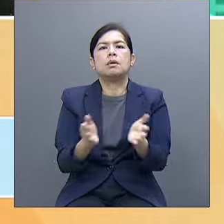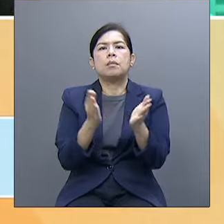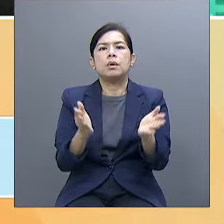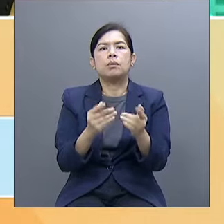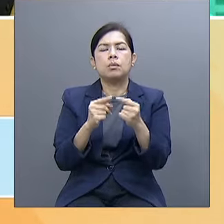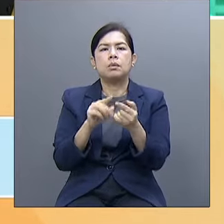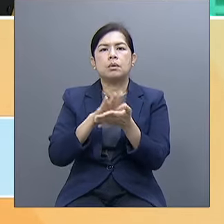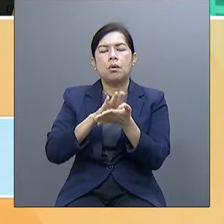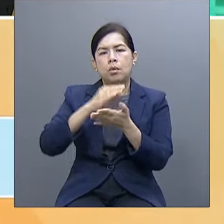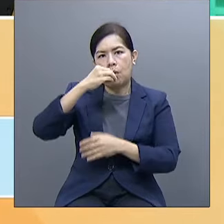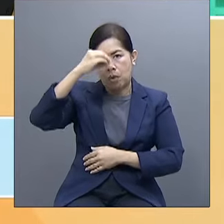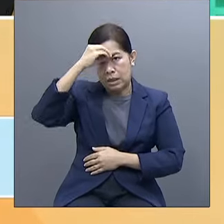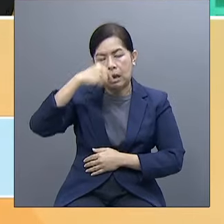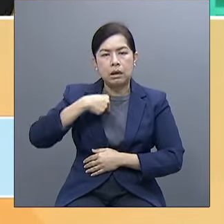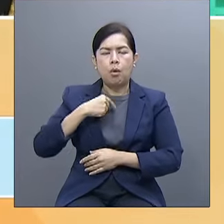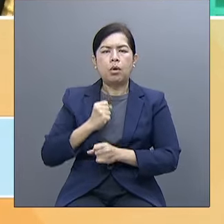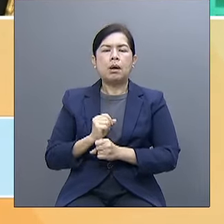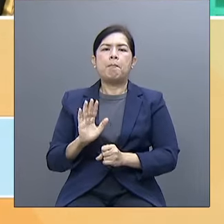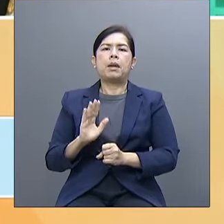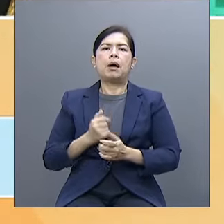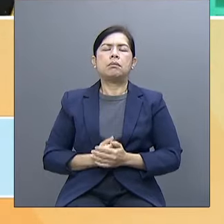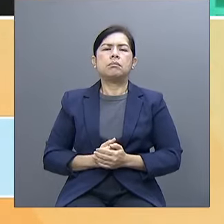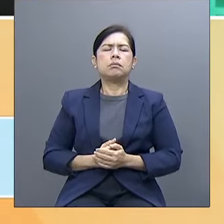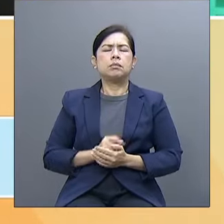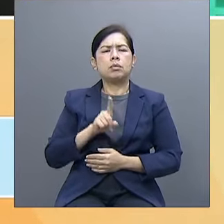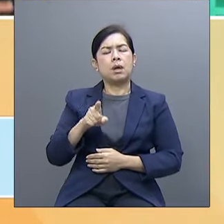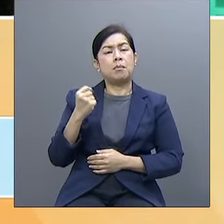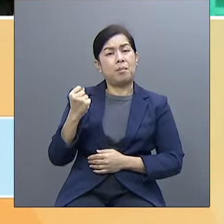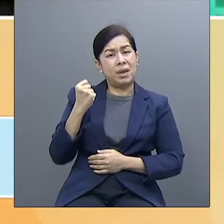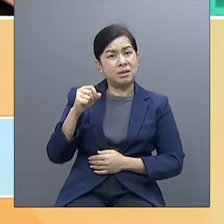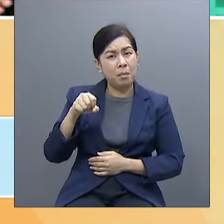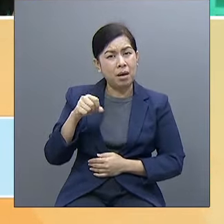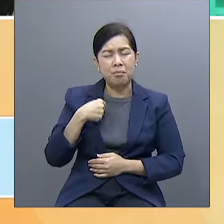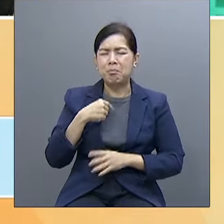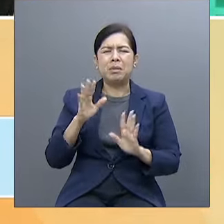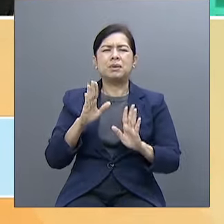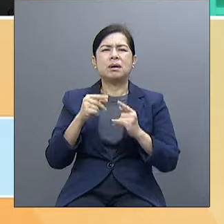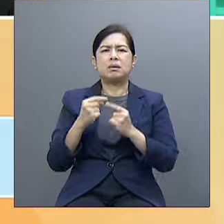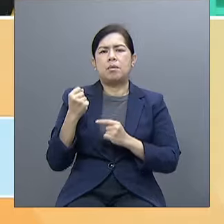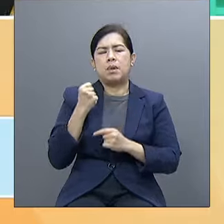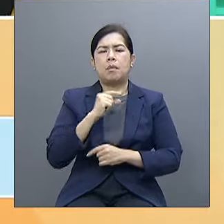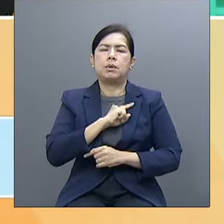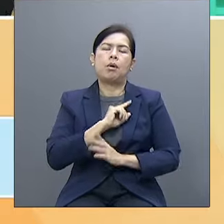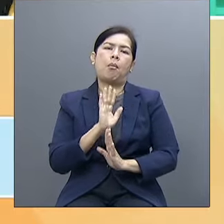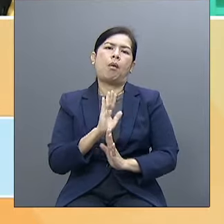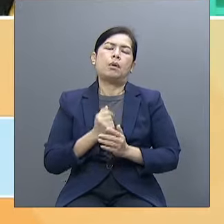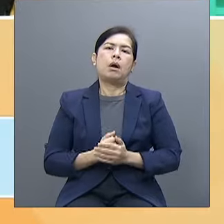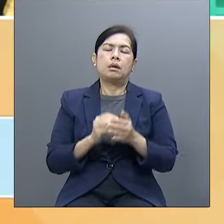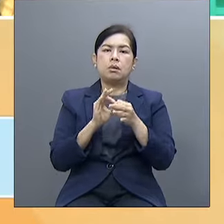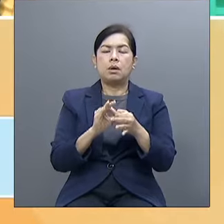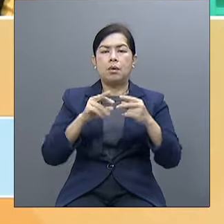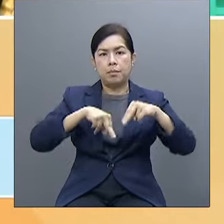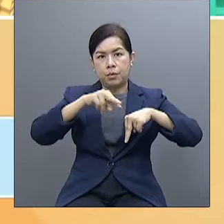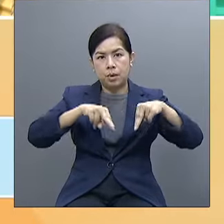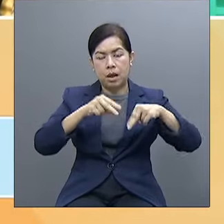ายถึงอำนาจหน้าที่อย่างเงี้ยเหรอคะ ครับไม่ใช่อำนาจหน้าที่ของท้องถิ่นท้องถิ่นดูแลเรื่องโครงสร้างพื้นฐานเรื่องถนนทุน